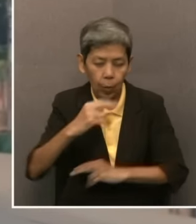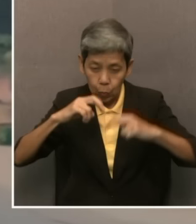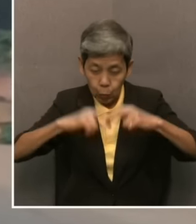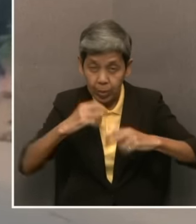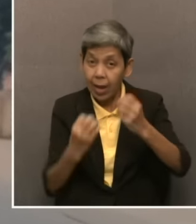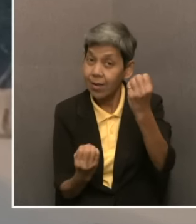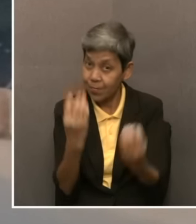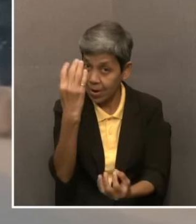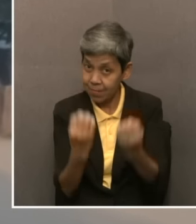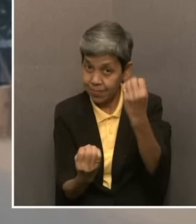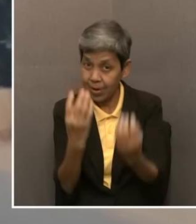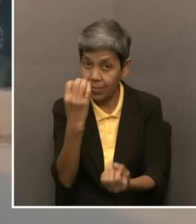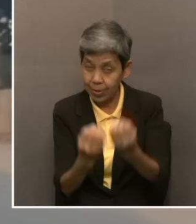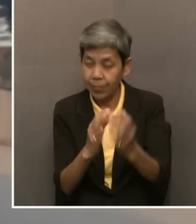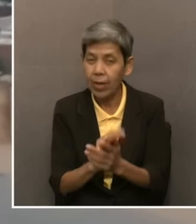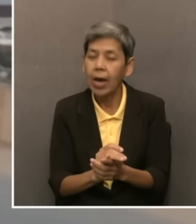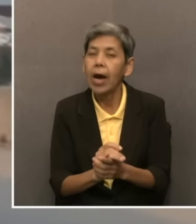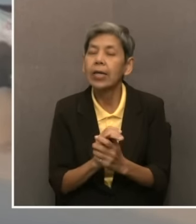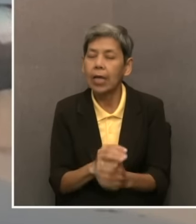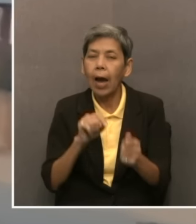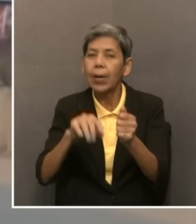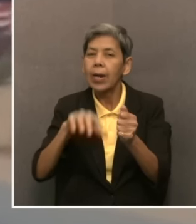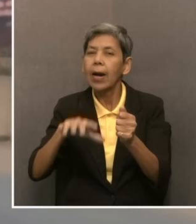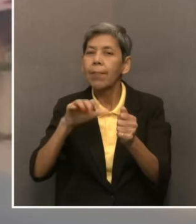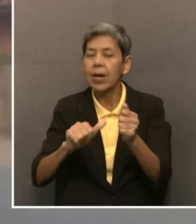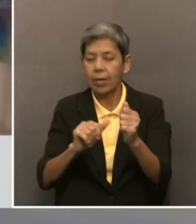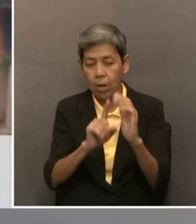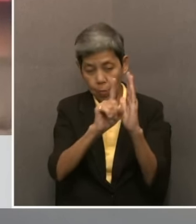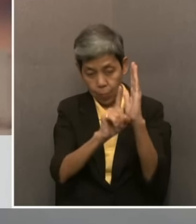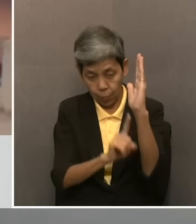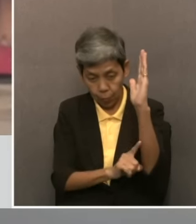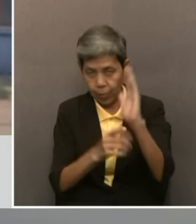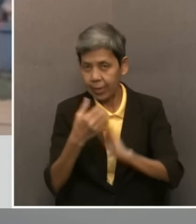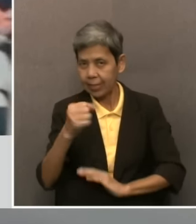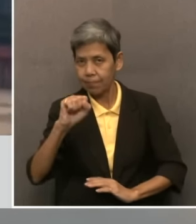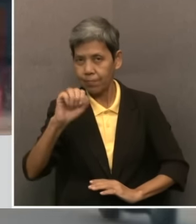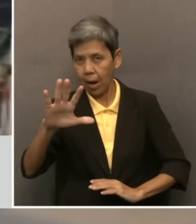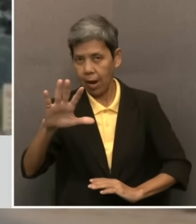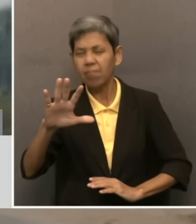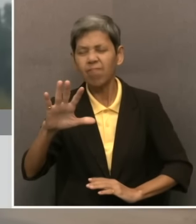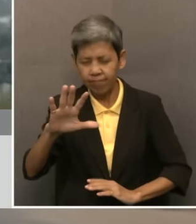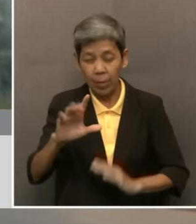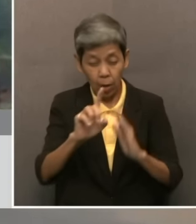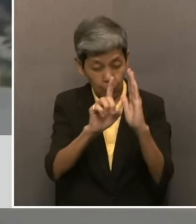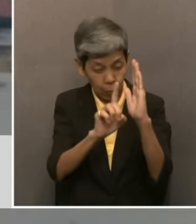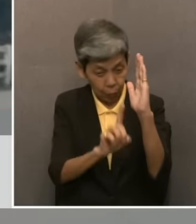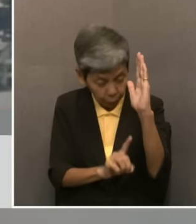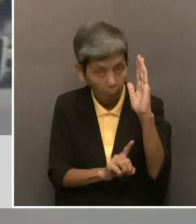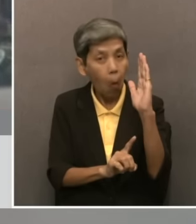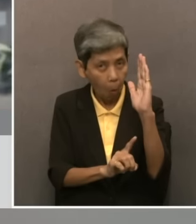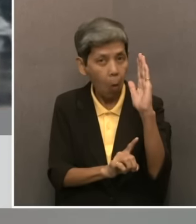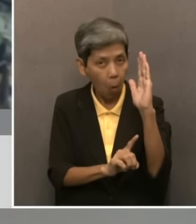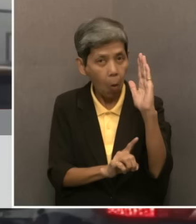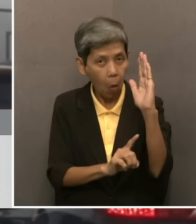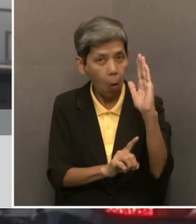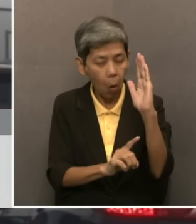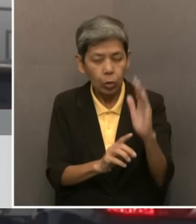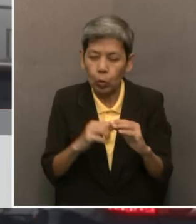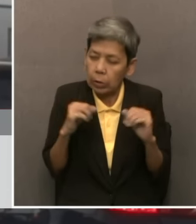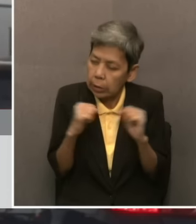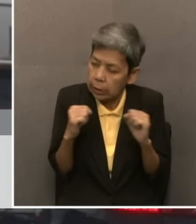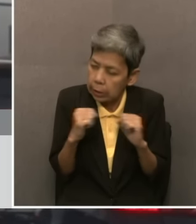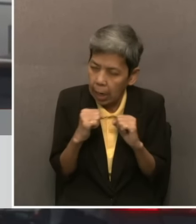นตำบลเวียงอำเภอเมืองเชียงรายวัดได้15องศาเซลเซียสเป็นอุณหภูมิที่ต่ำที่สุดเลยนะคะในรอบฤดูหนาวปี